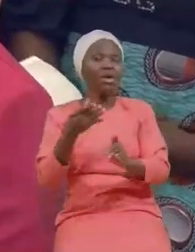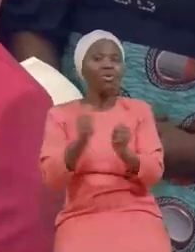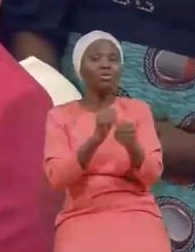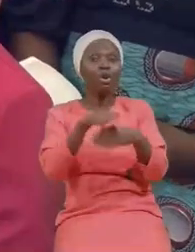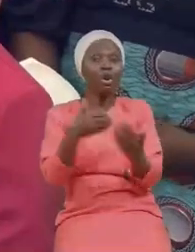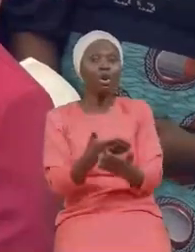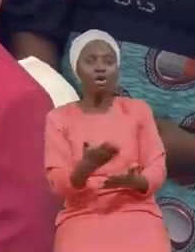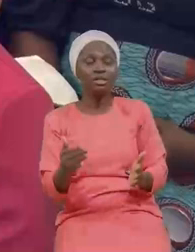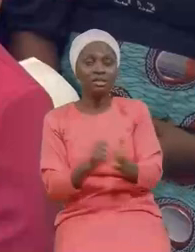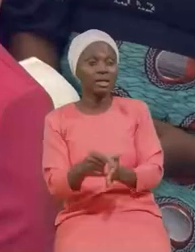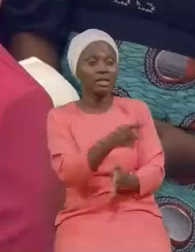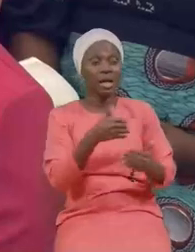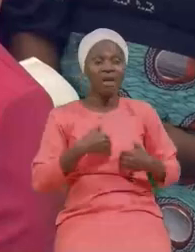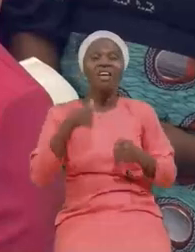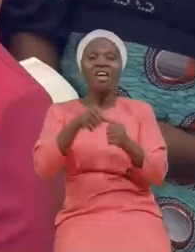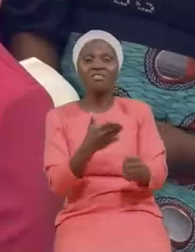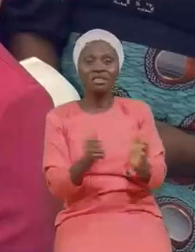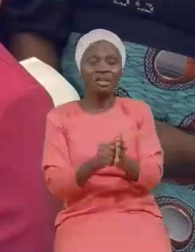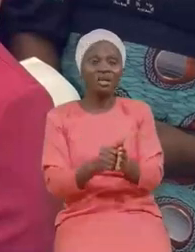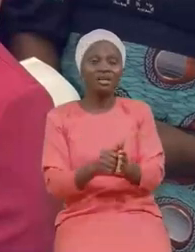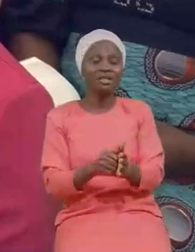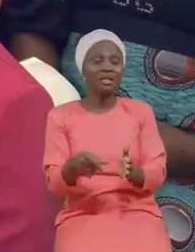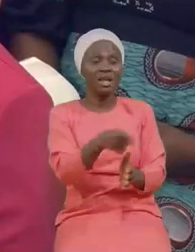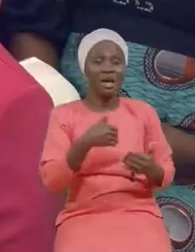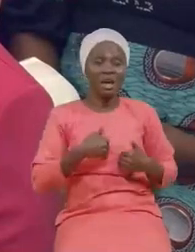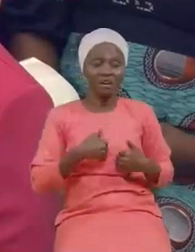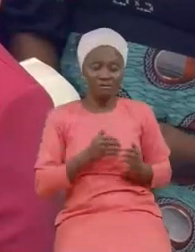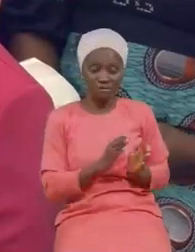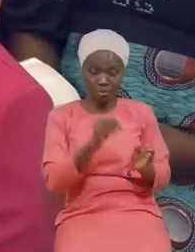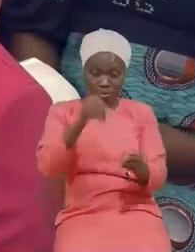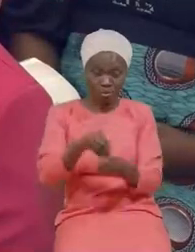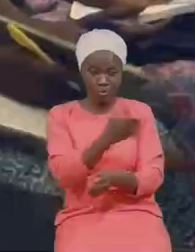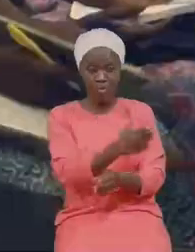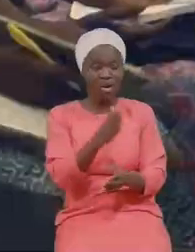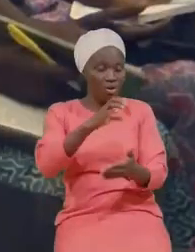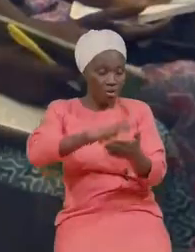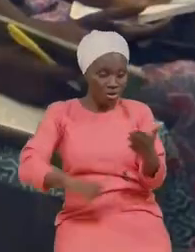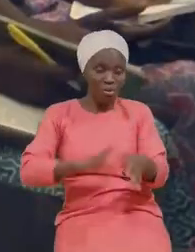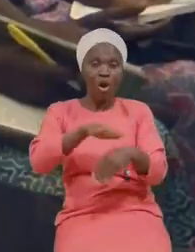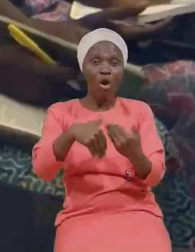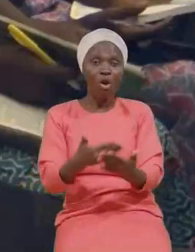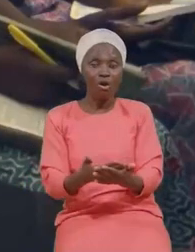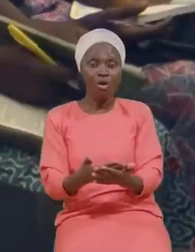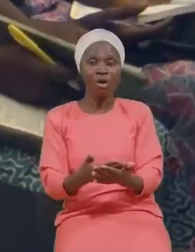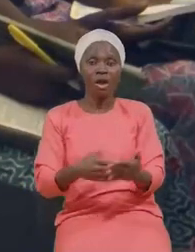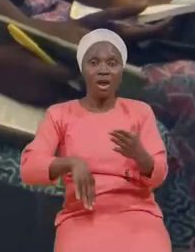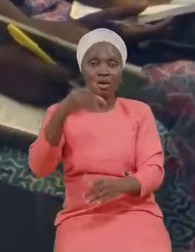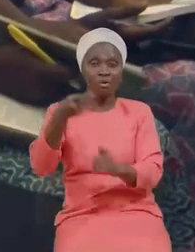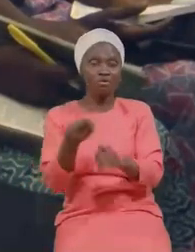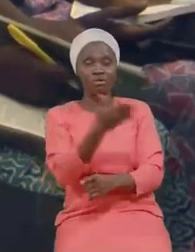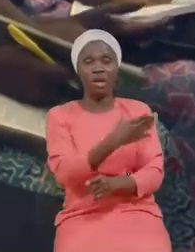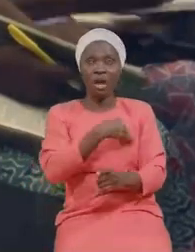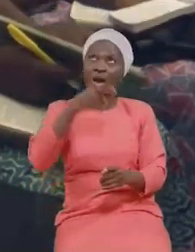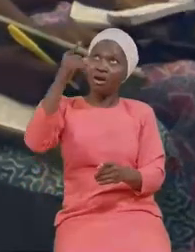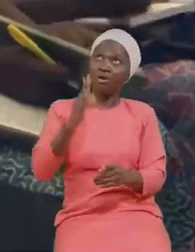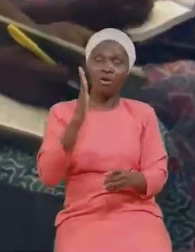les choses qu'ils ont tout ce qu'ils ont planté là-bas ils vont prendre ces choses elles filent de milieu là Dieu va t’établir la